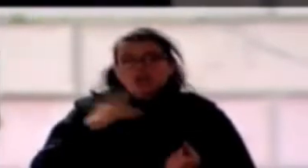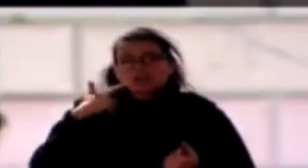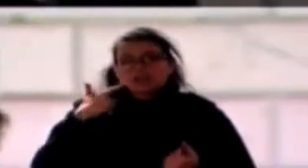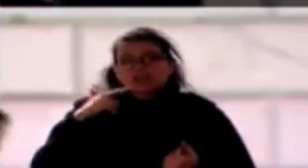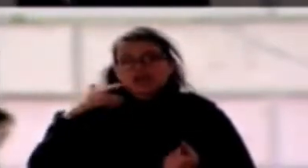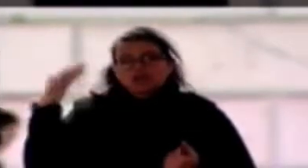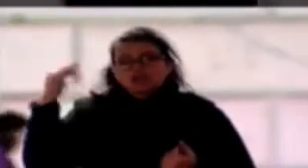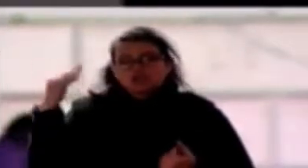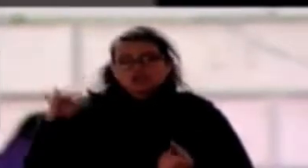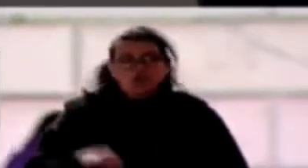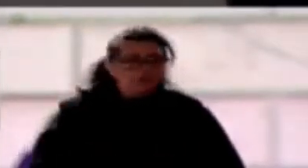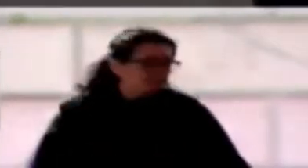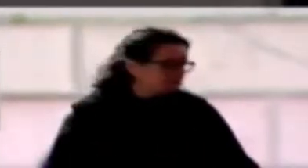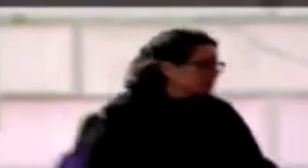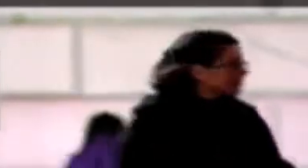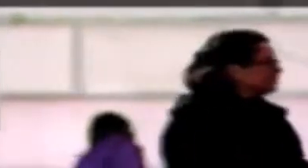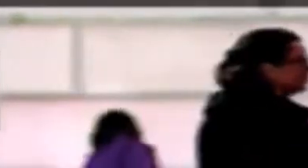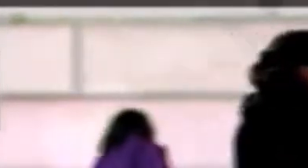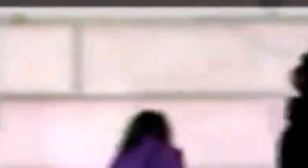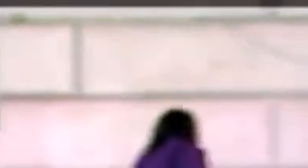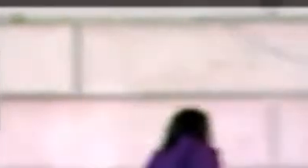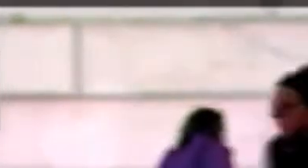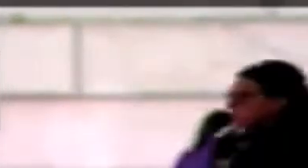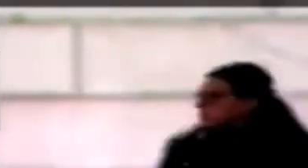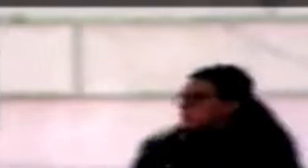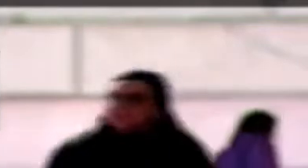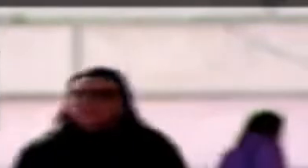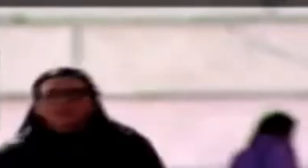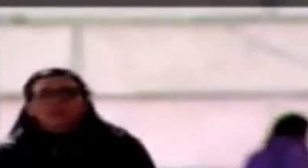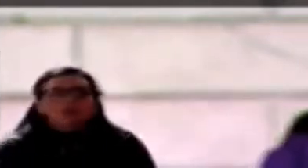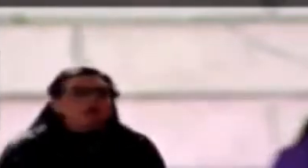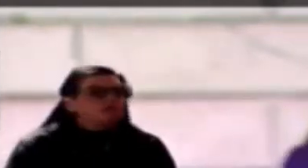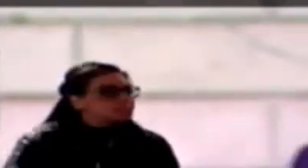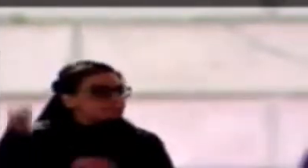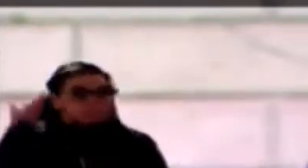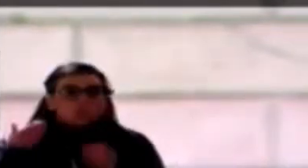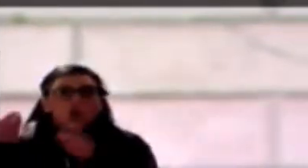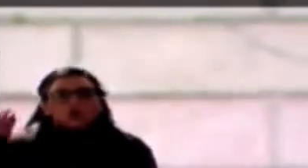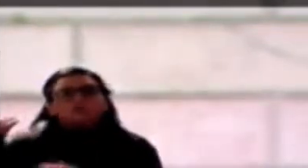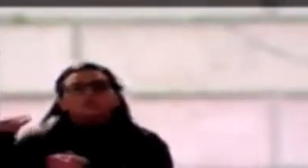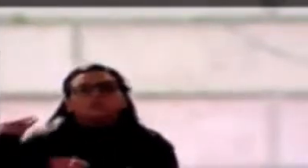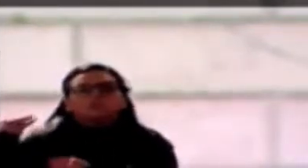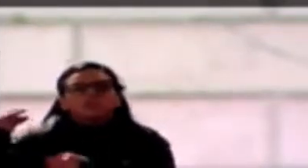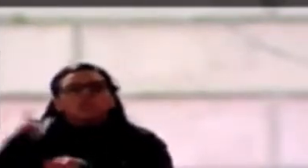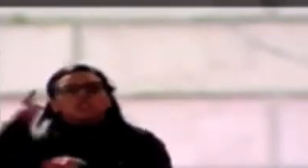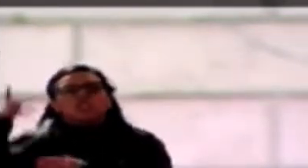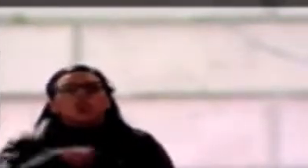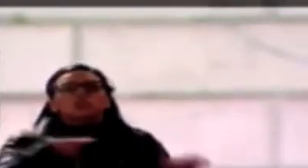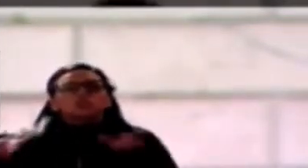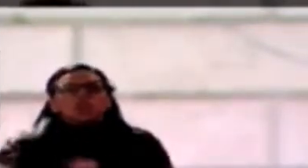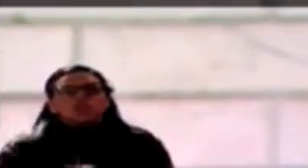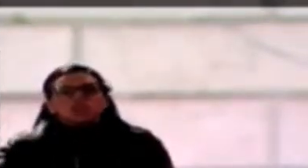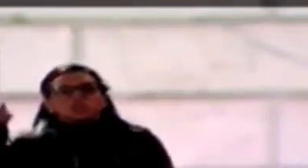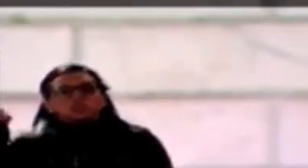Paese in cui purtroppo un Presidente della Repubblica, come è successo per il secondo settennato di